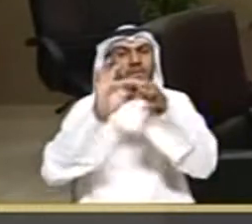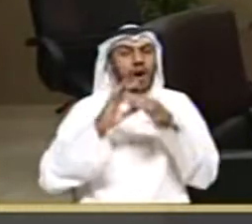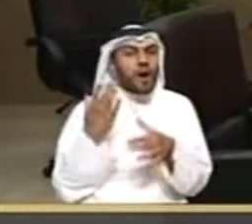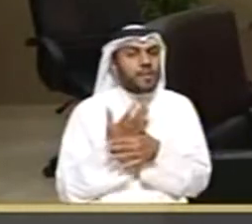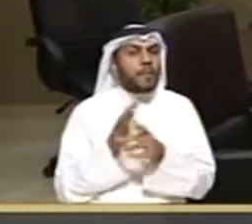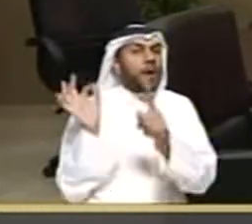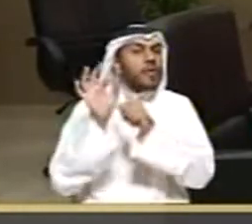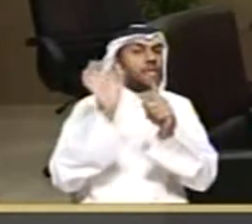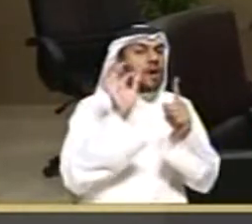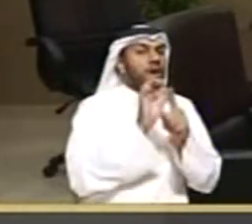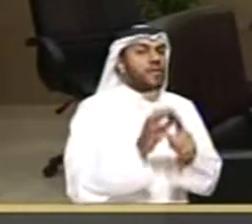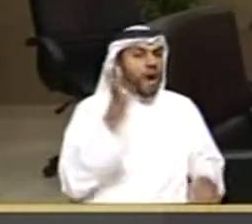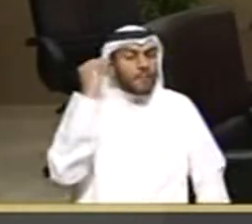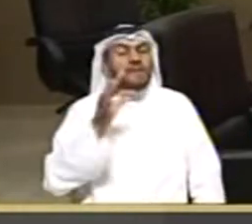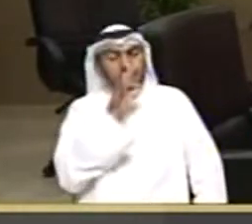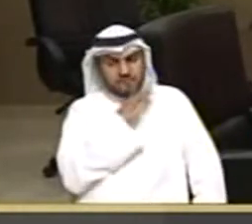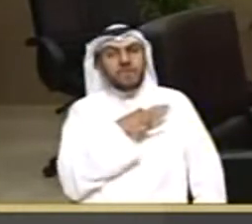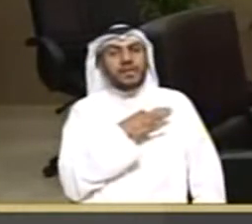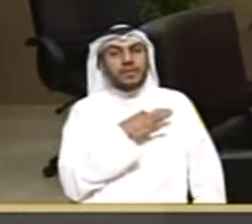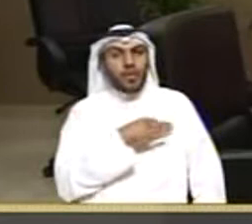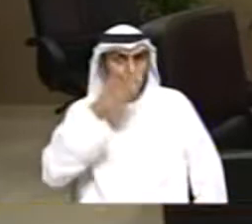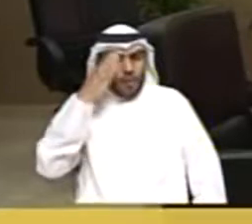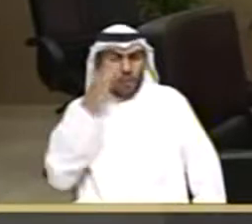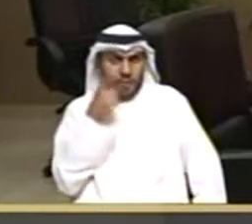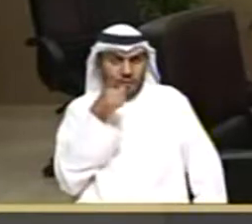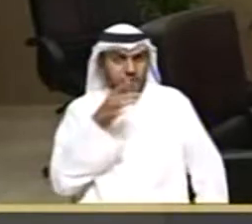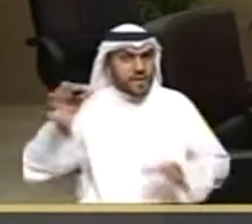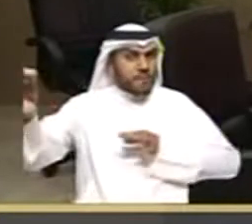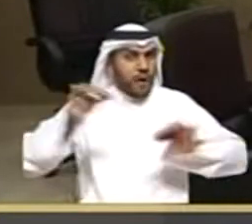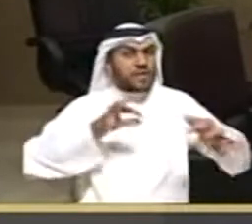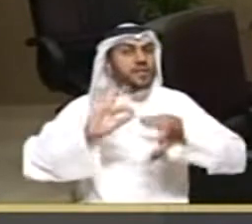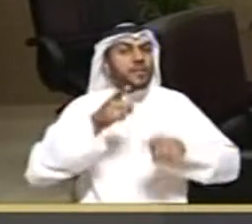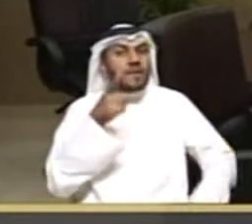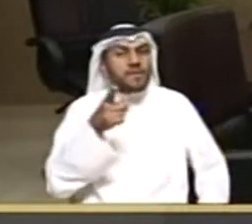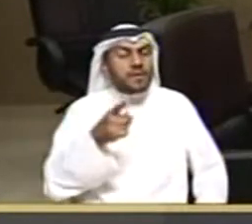تهدف إلى الاستفادة من الخبرات في جمعية المهندسين